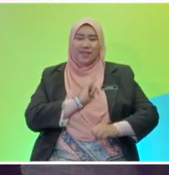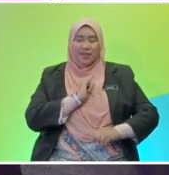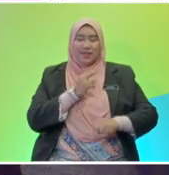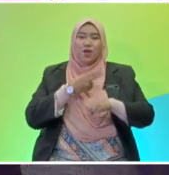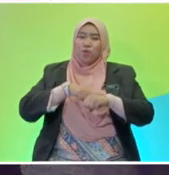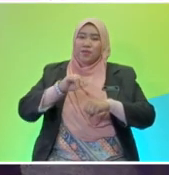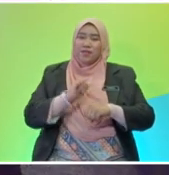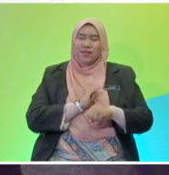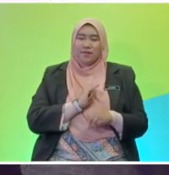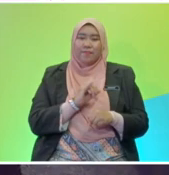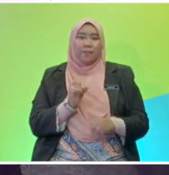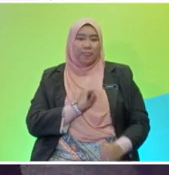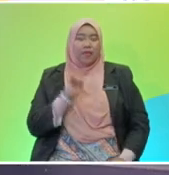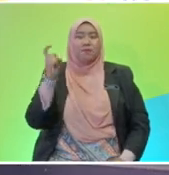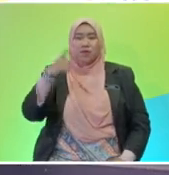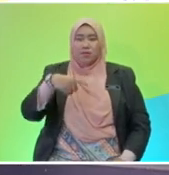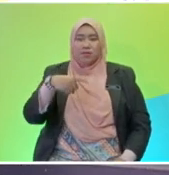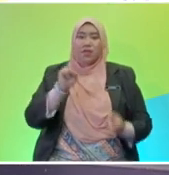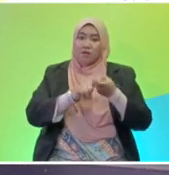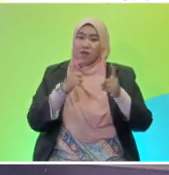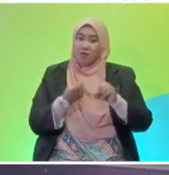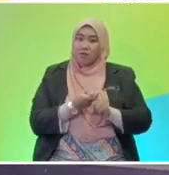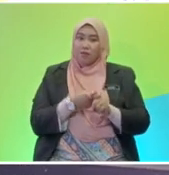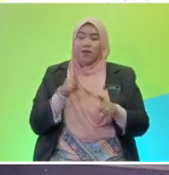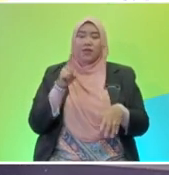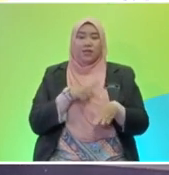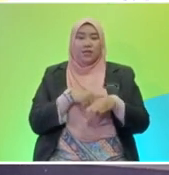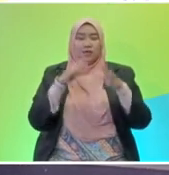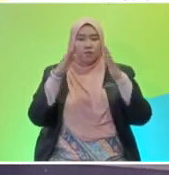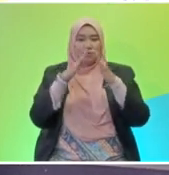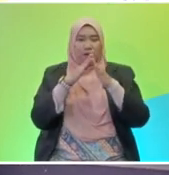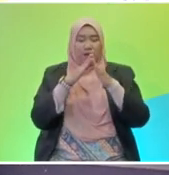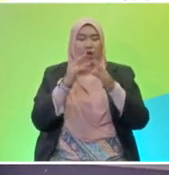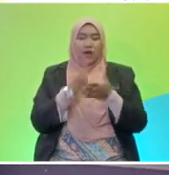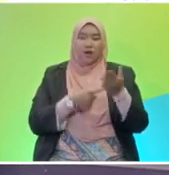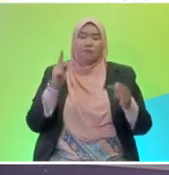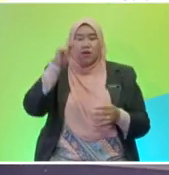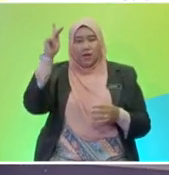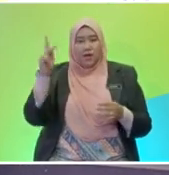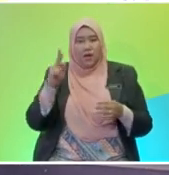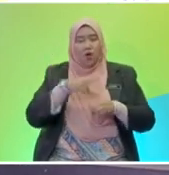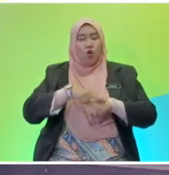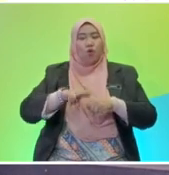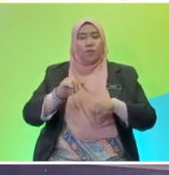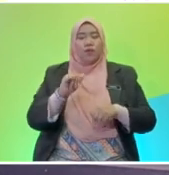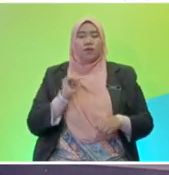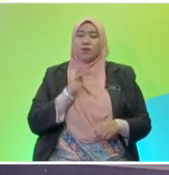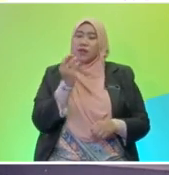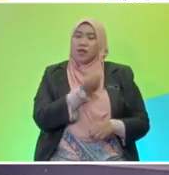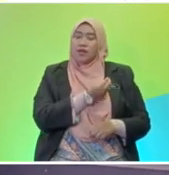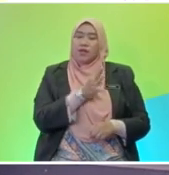Saya pasti kawan-kawan saya di rumah pun dengan Vicky lagi Bagaimana apakah hobi mereka dan bagaimana ingin